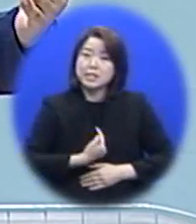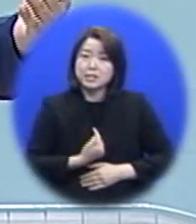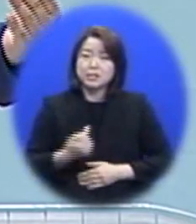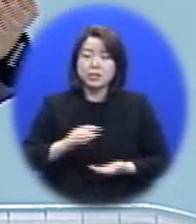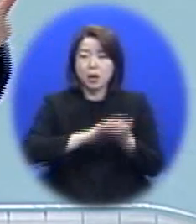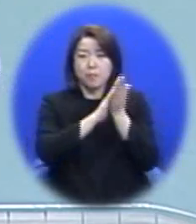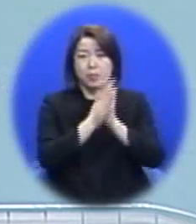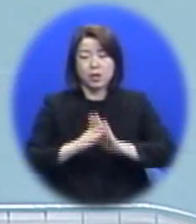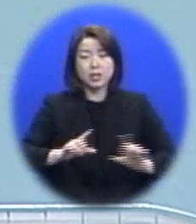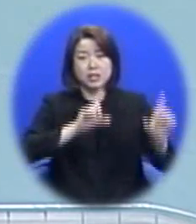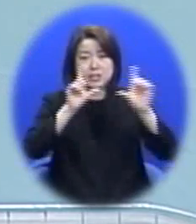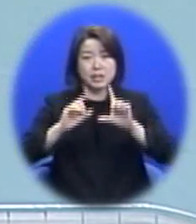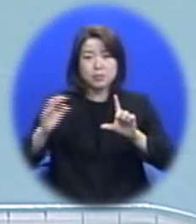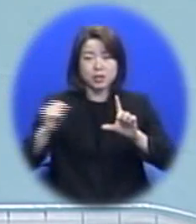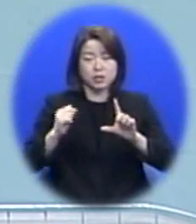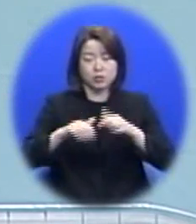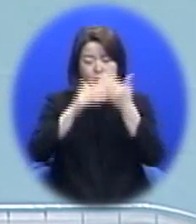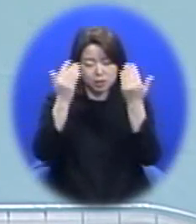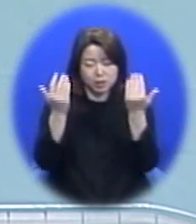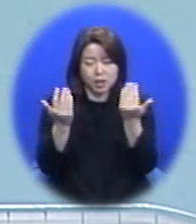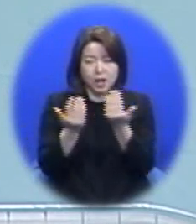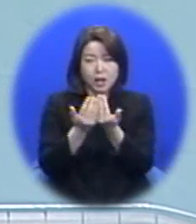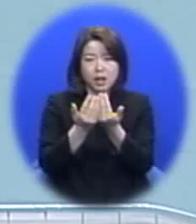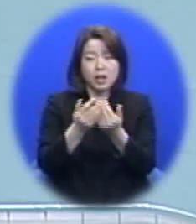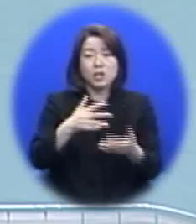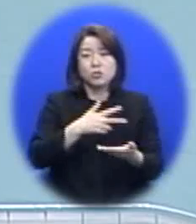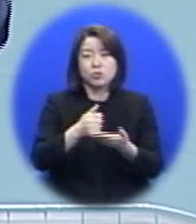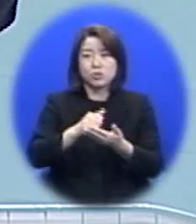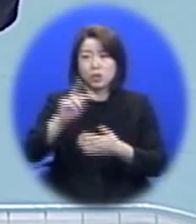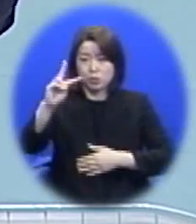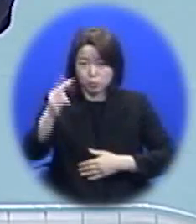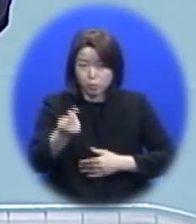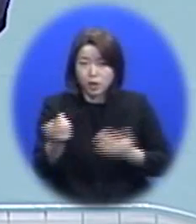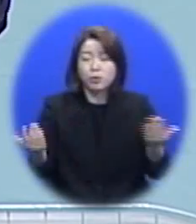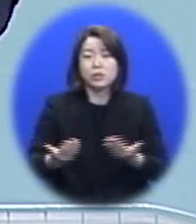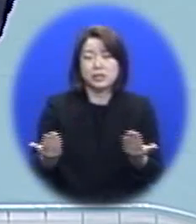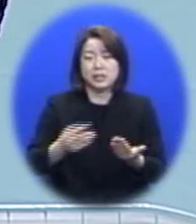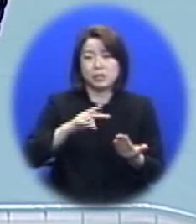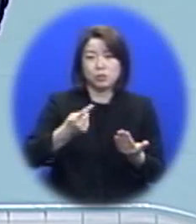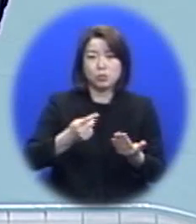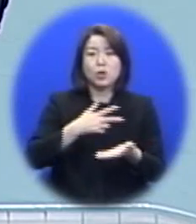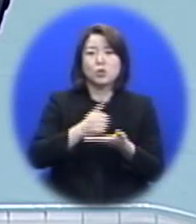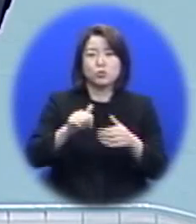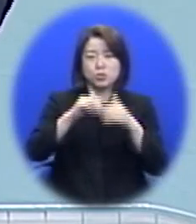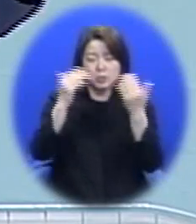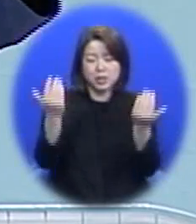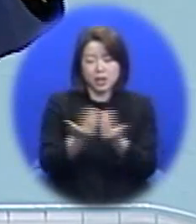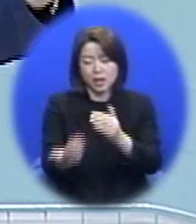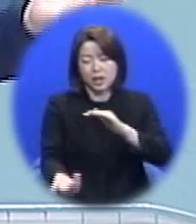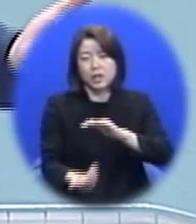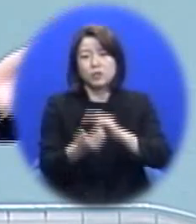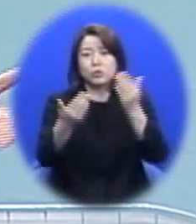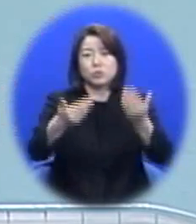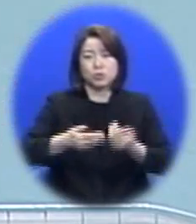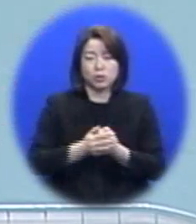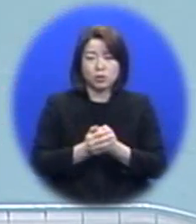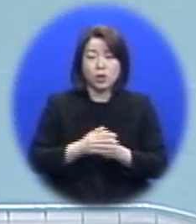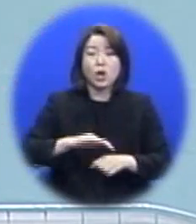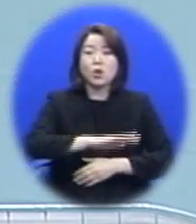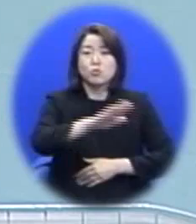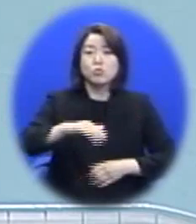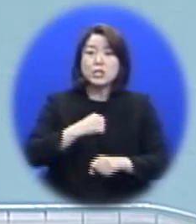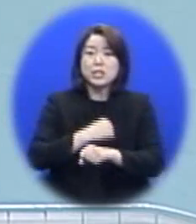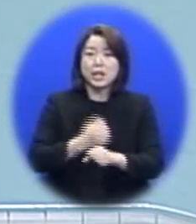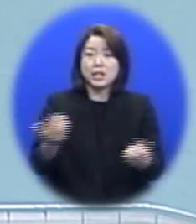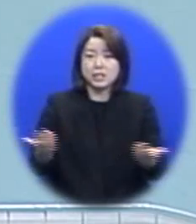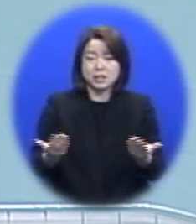삶으로 가족들이 다 주께로 돌아오게 되어지는 이 일도 주님이 다 이루세요. 우리가 할 일은